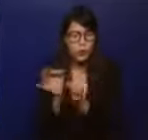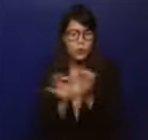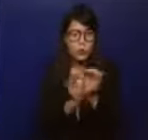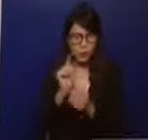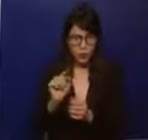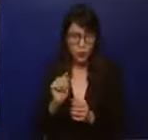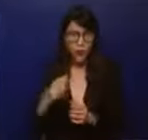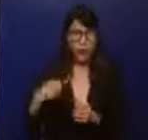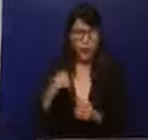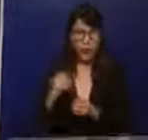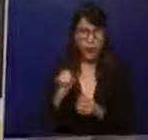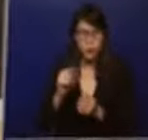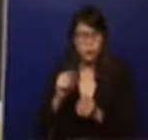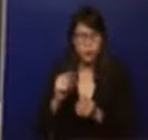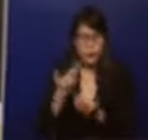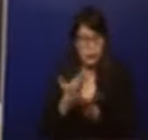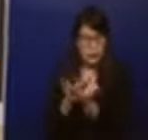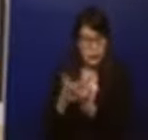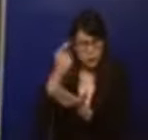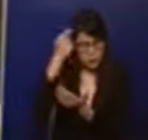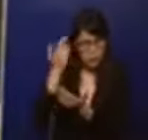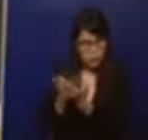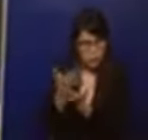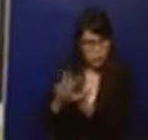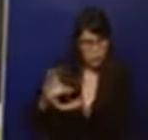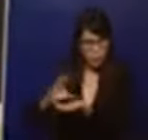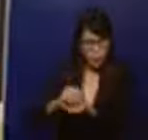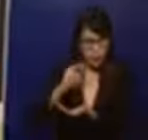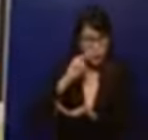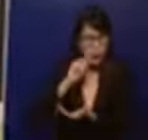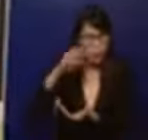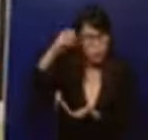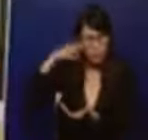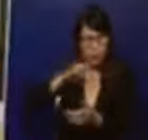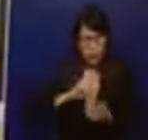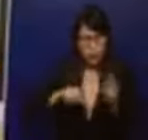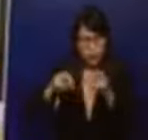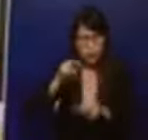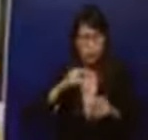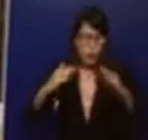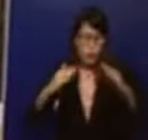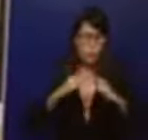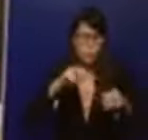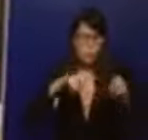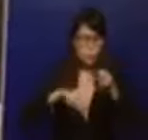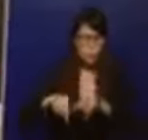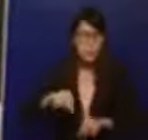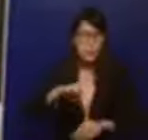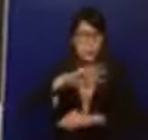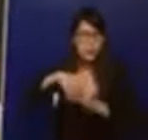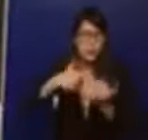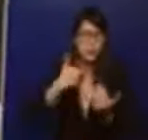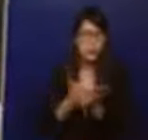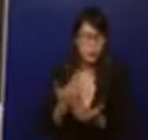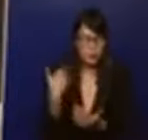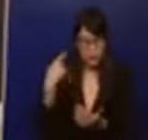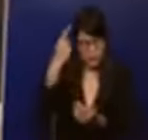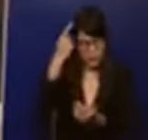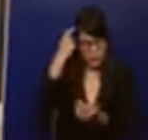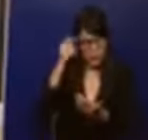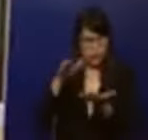คือผลประโยชน์ที่คำนวณเป็นเงินจากการได้ผลประโยชน์ค่าน้ำค่าไฟค่าดูแลรักษาบ้านทั้งหมดไม่ได้นำไปคำนวณเพื่อยื่นภ